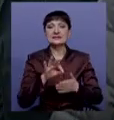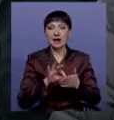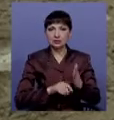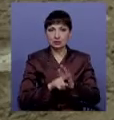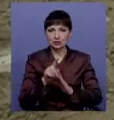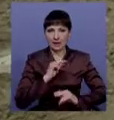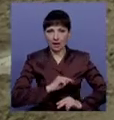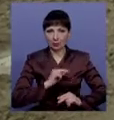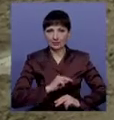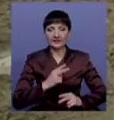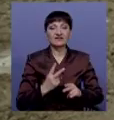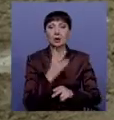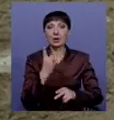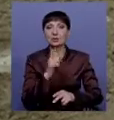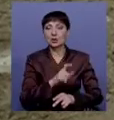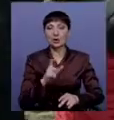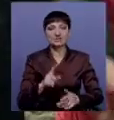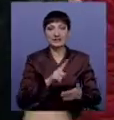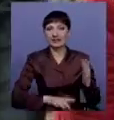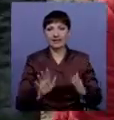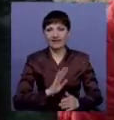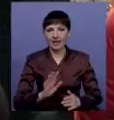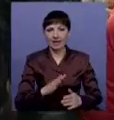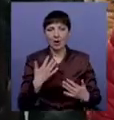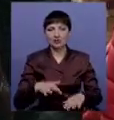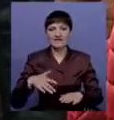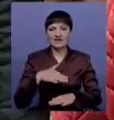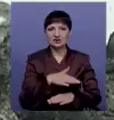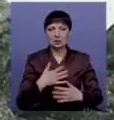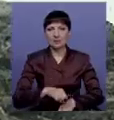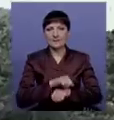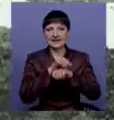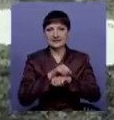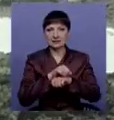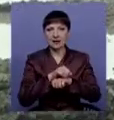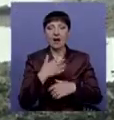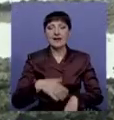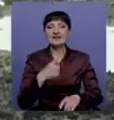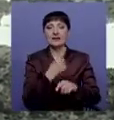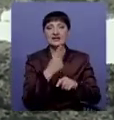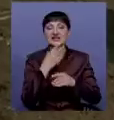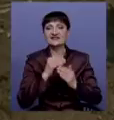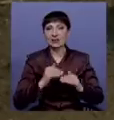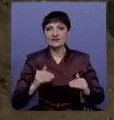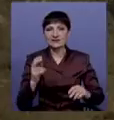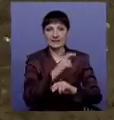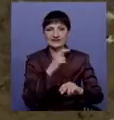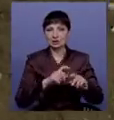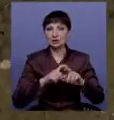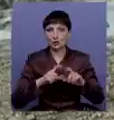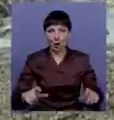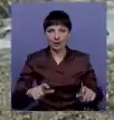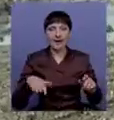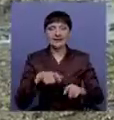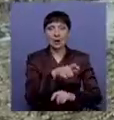приступим во второй раз жители не были столь доверчивый и вышли на митинги школы знак протеста они запретили своим детям посещать занятия так